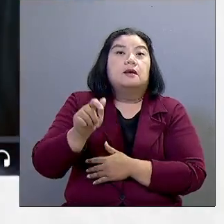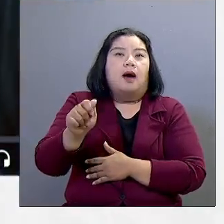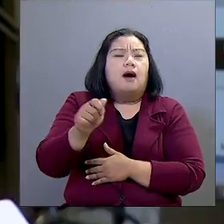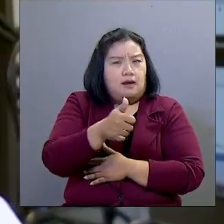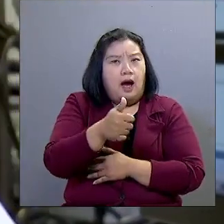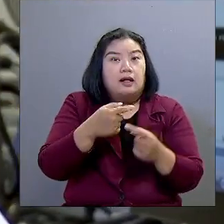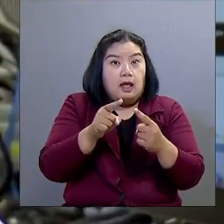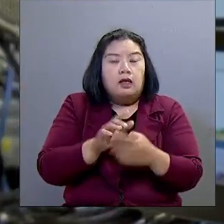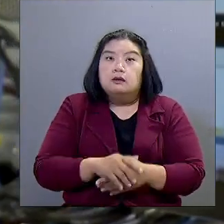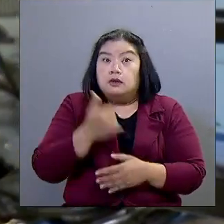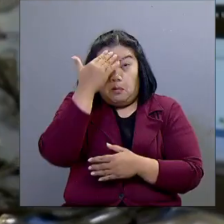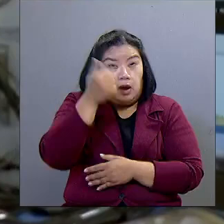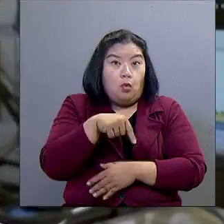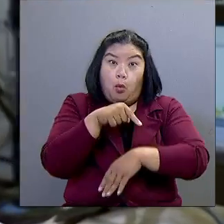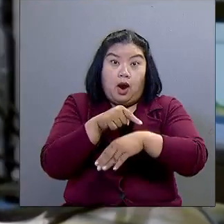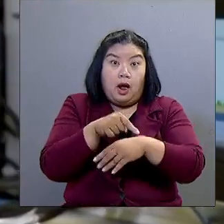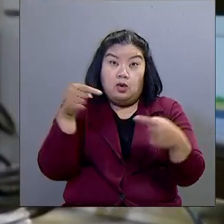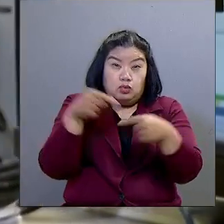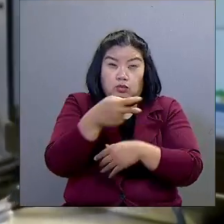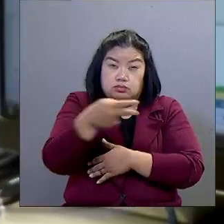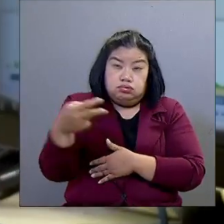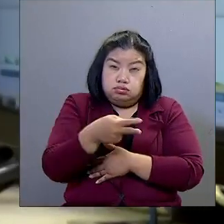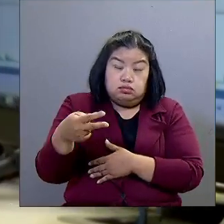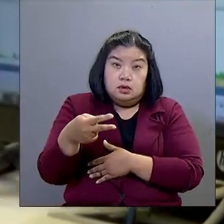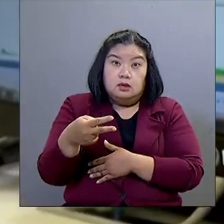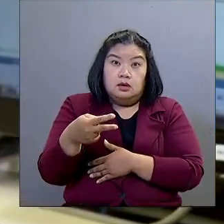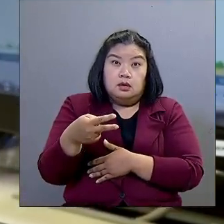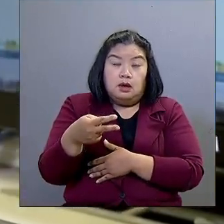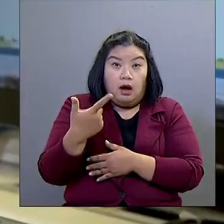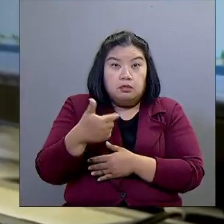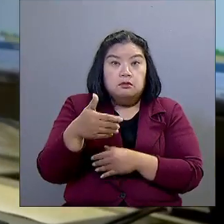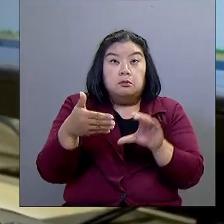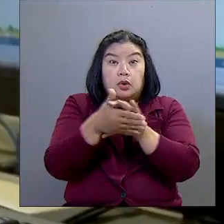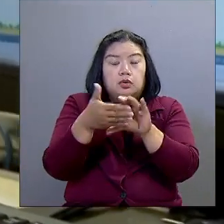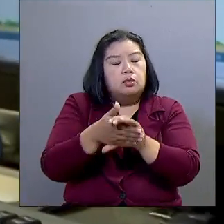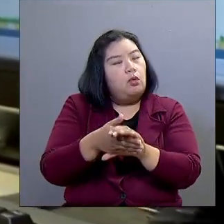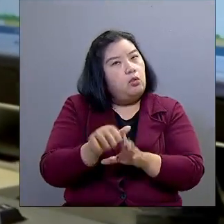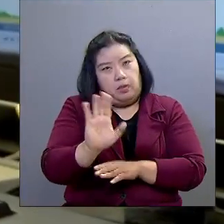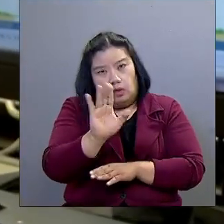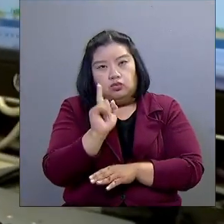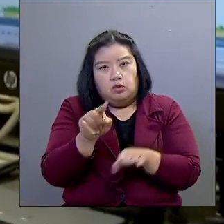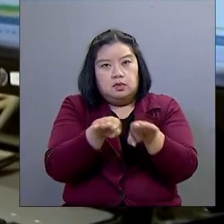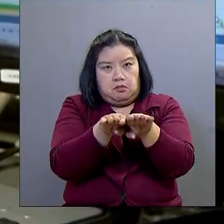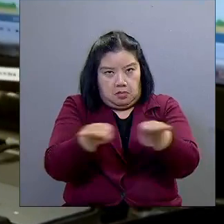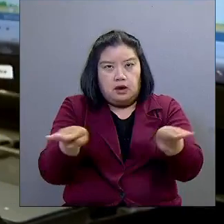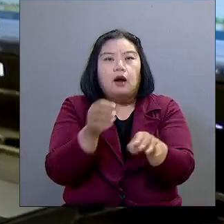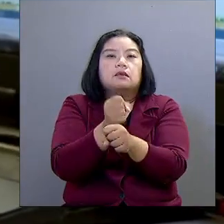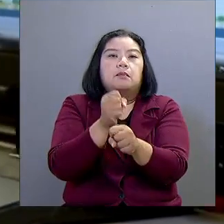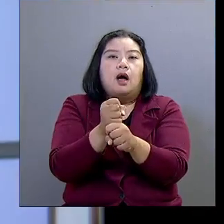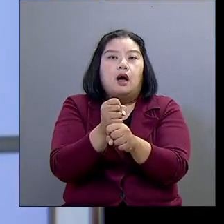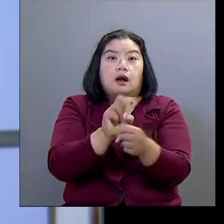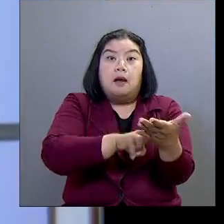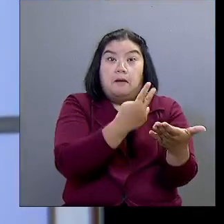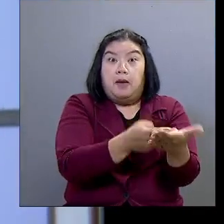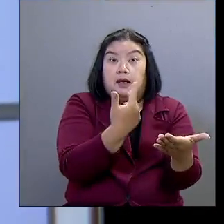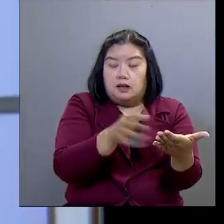จอปุ๊บแล้วมันมีปั๊บเพราะว่าขั้นตอนกระบวนการในการทำซับไตเติ้ลของไทย PBS มันก็มีมาตรฐานของการทำงานอยู่พอหลังจากแปลมันต้องมีการตรว